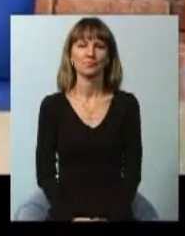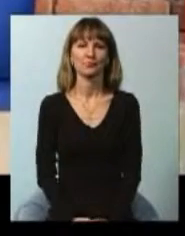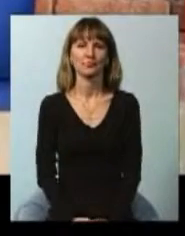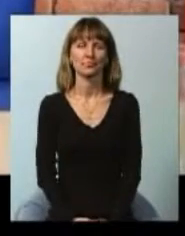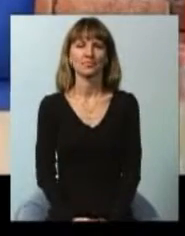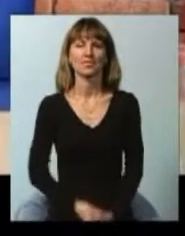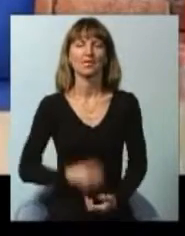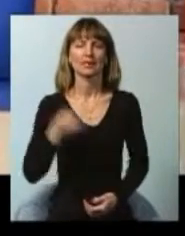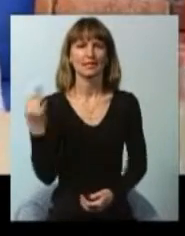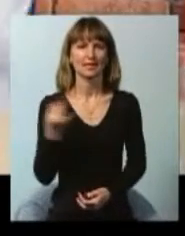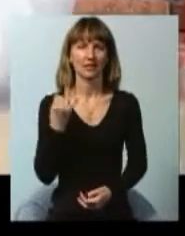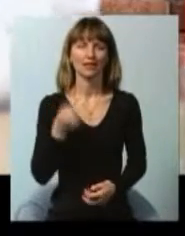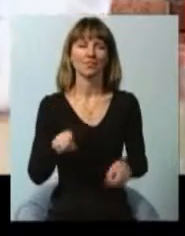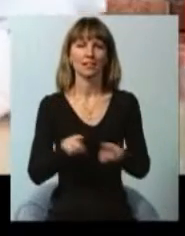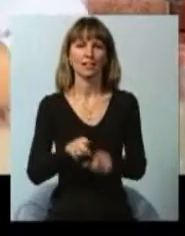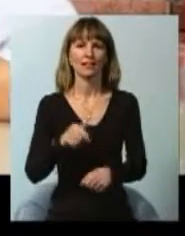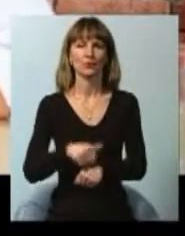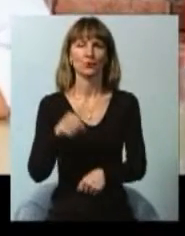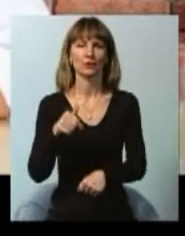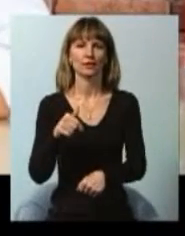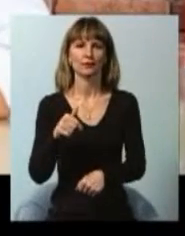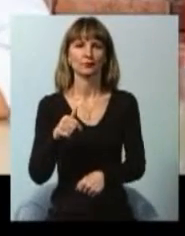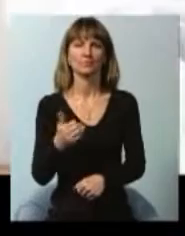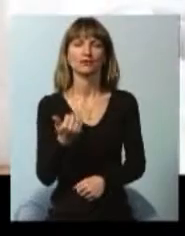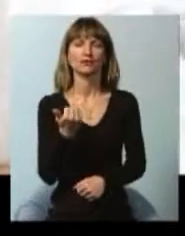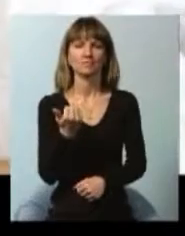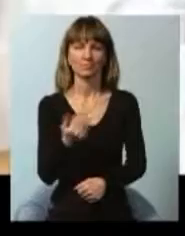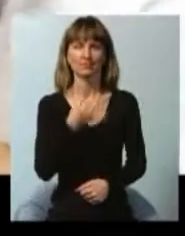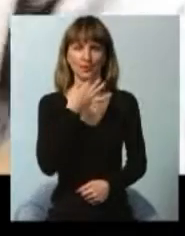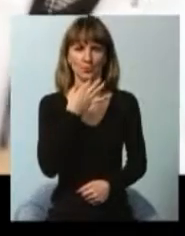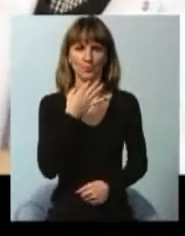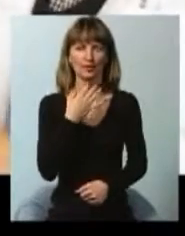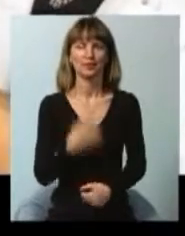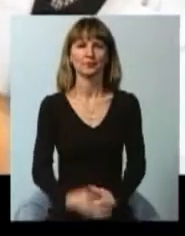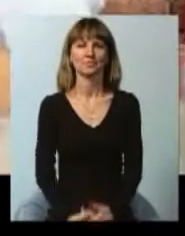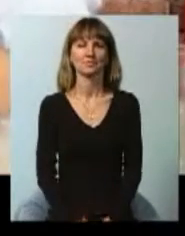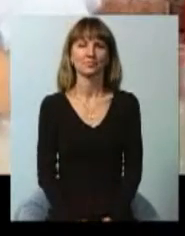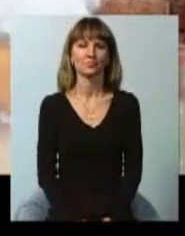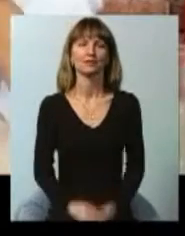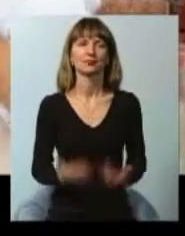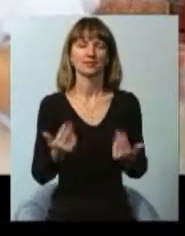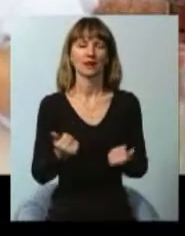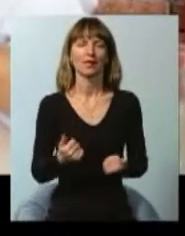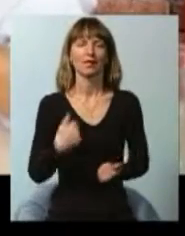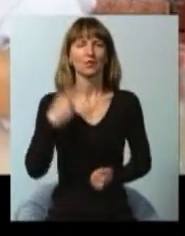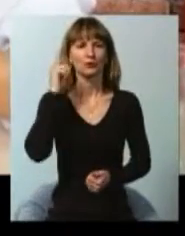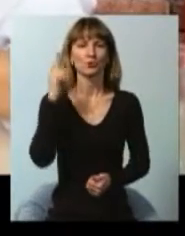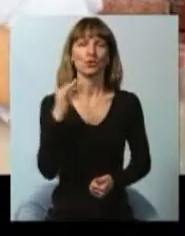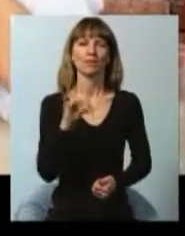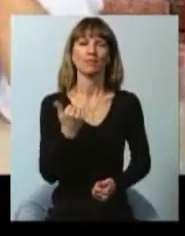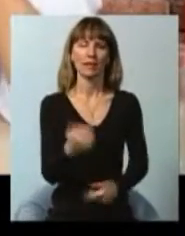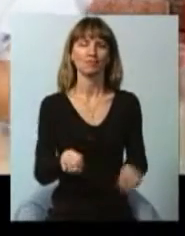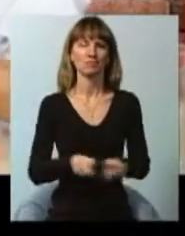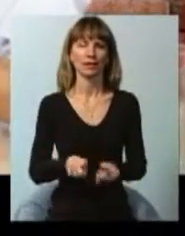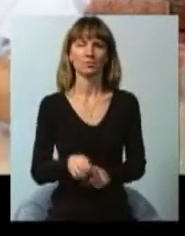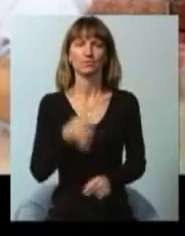Ну, цікаве таке відчуття. Вам подобається? Так. Ну, я так думаю, що і вам також